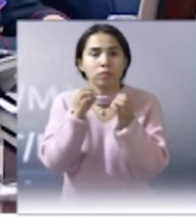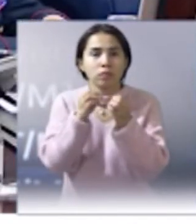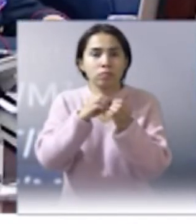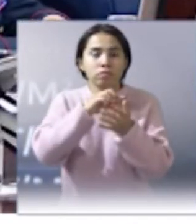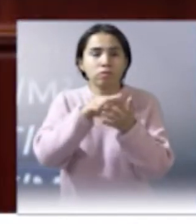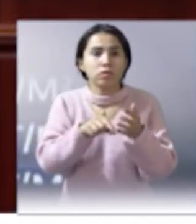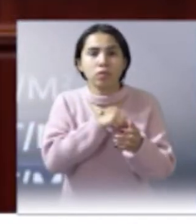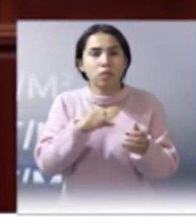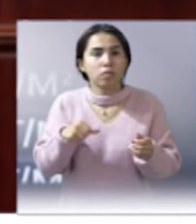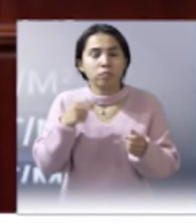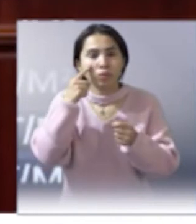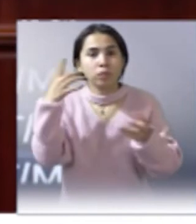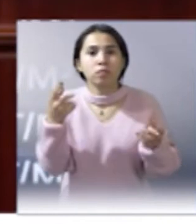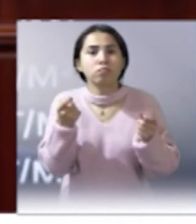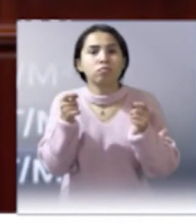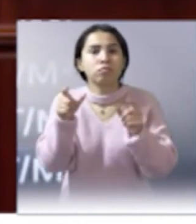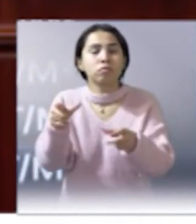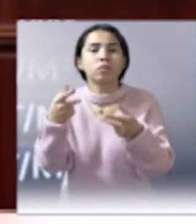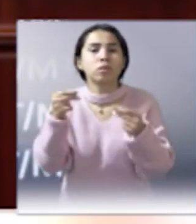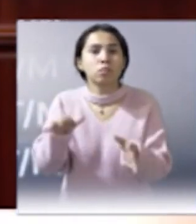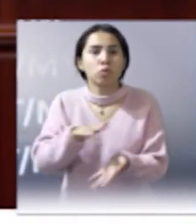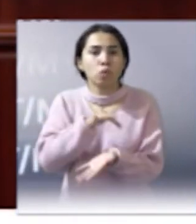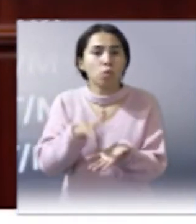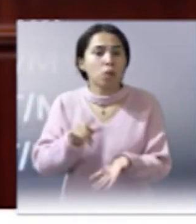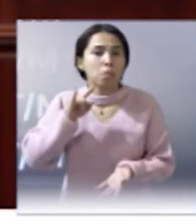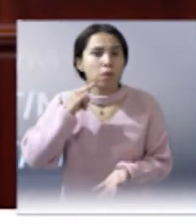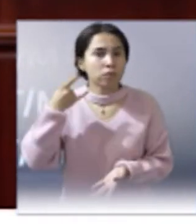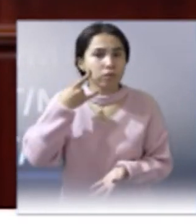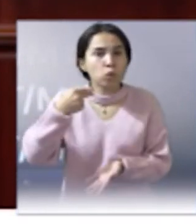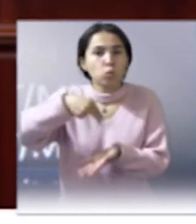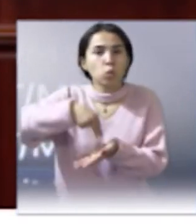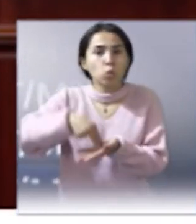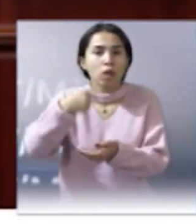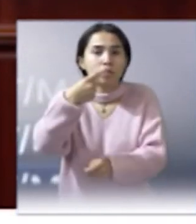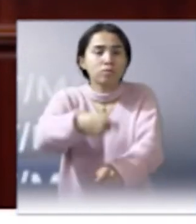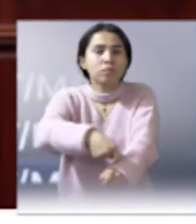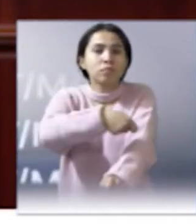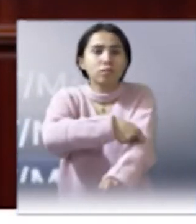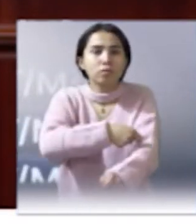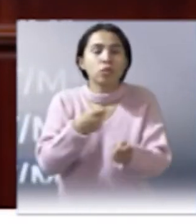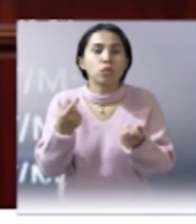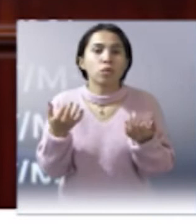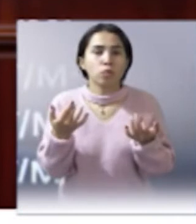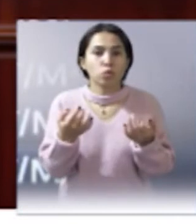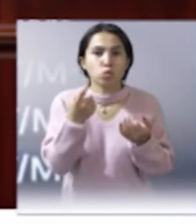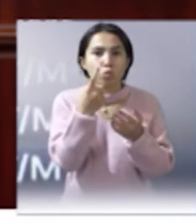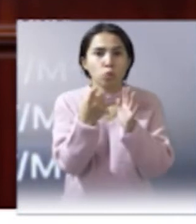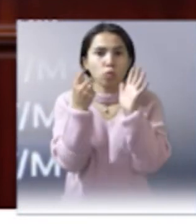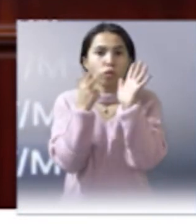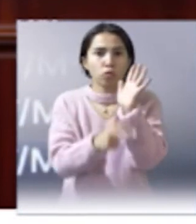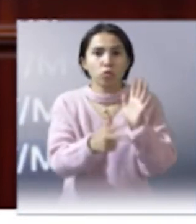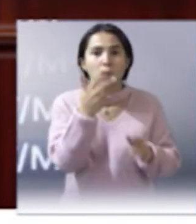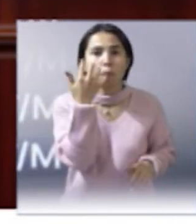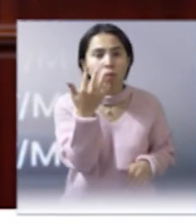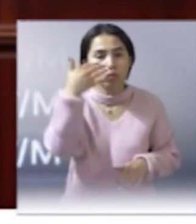Аскар Сабекулы, я хочу отметить эффективность данного проекта. Он позволит трудоустроить немалое число казахстанцев, создать новые рабочие места